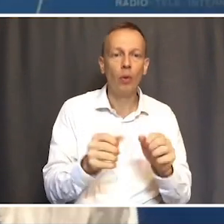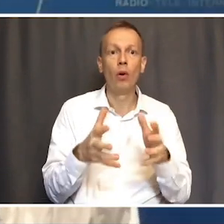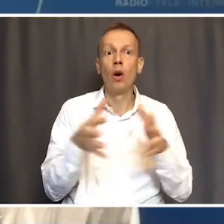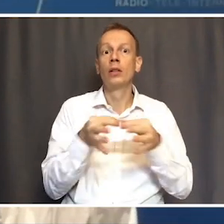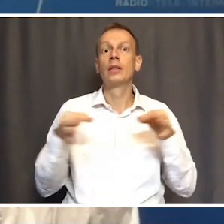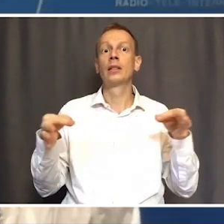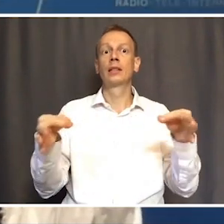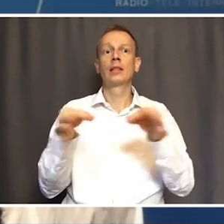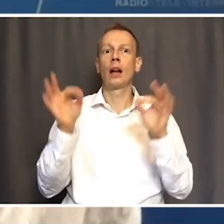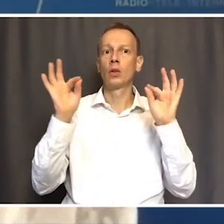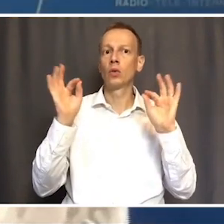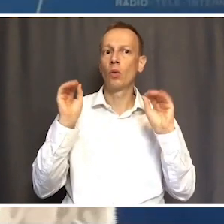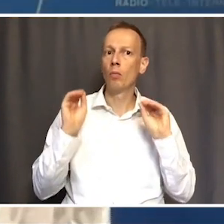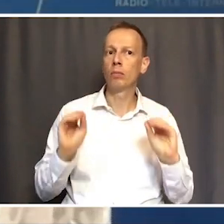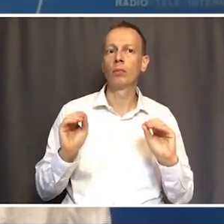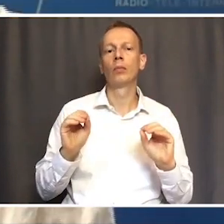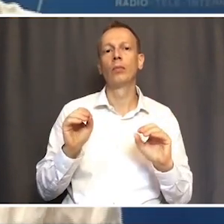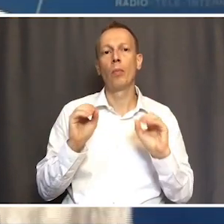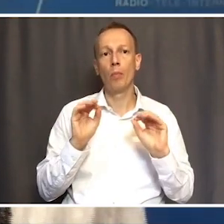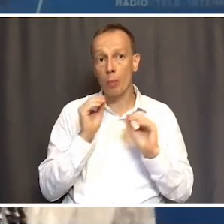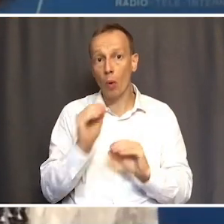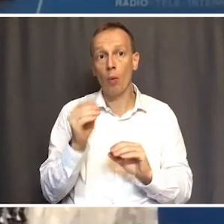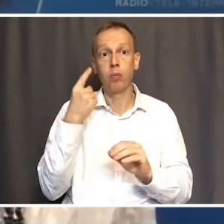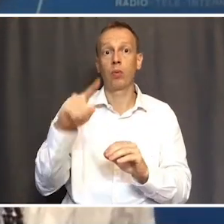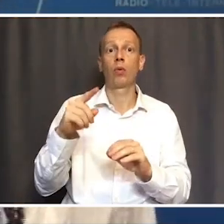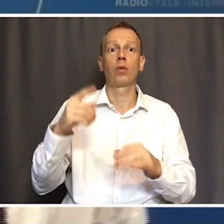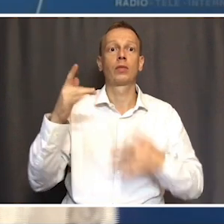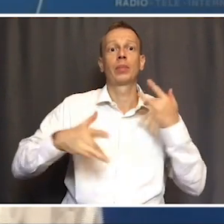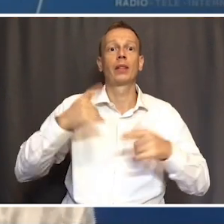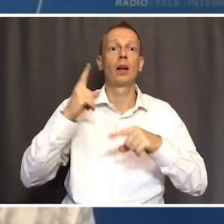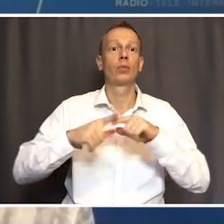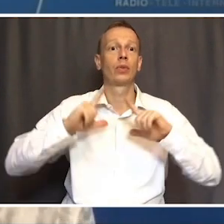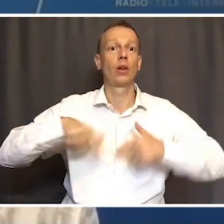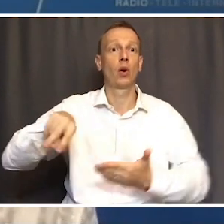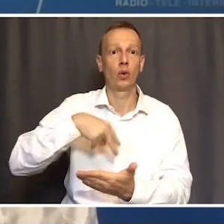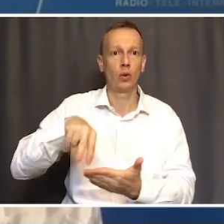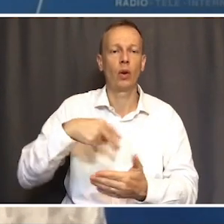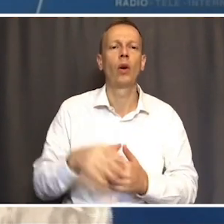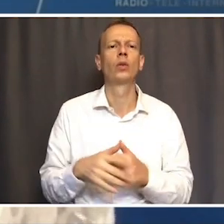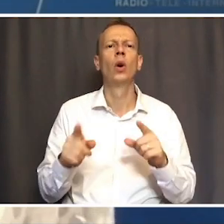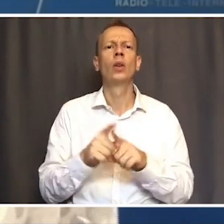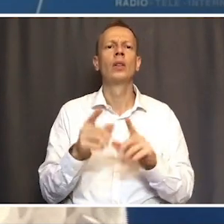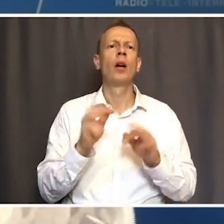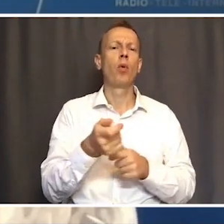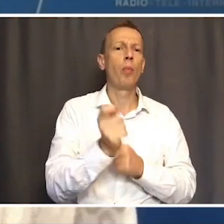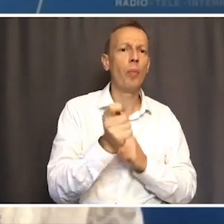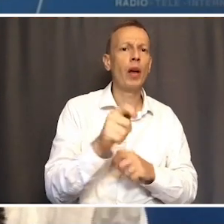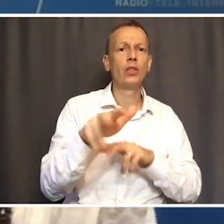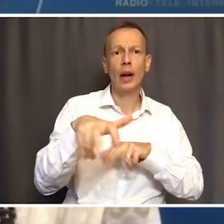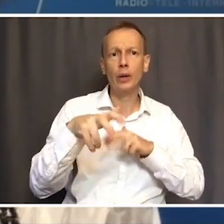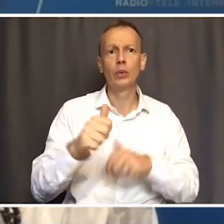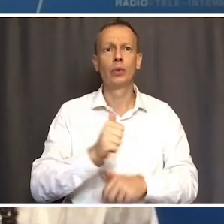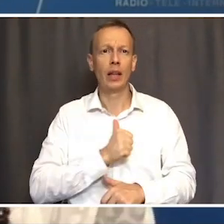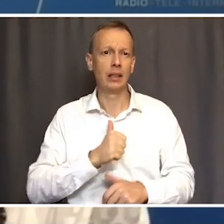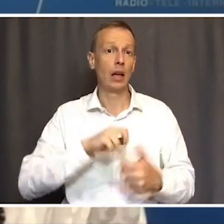grande salle insonorisée pour les spectacles et même pour les écoles de danse, des structures adaptées au développement de